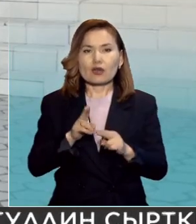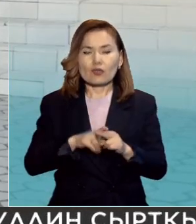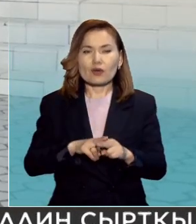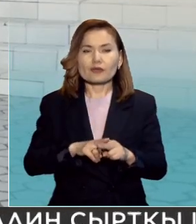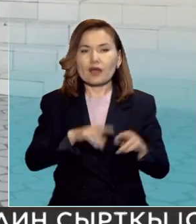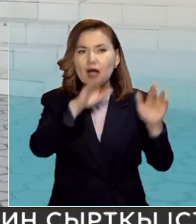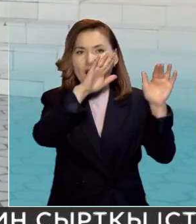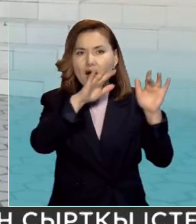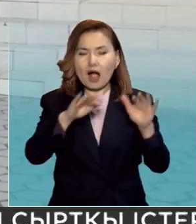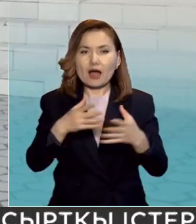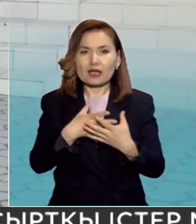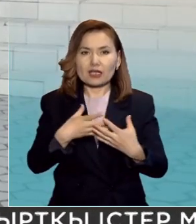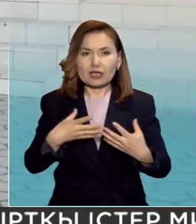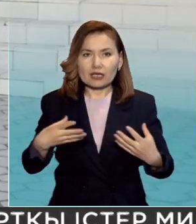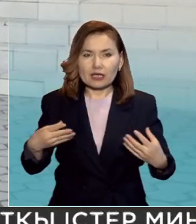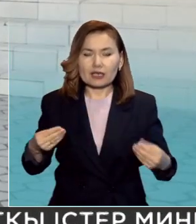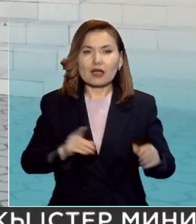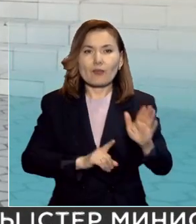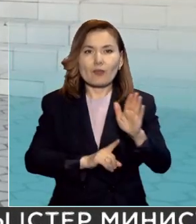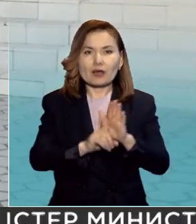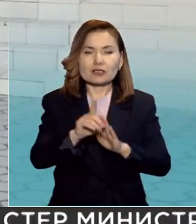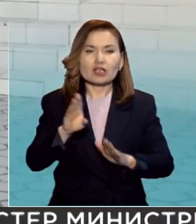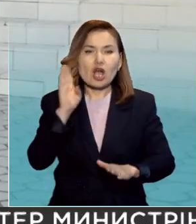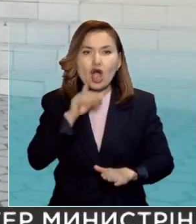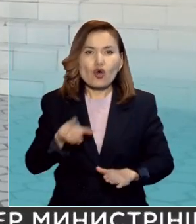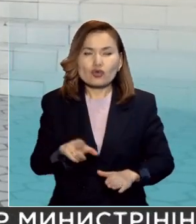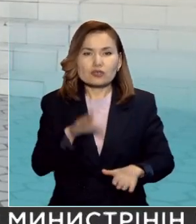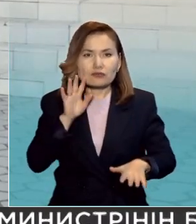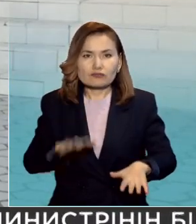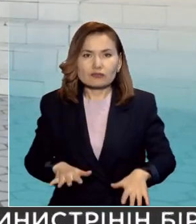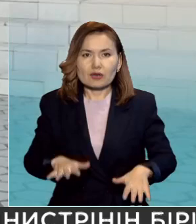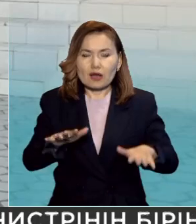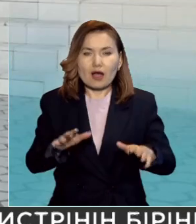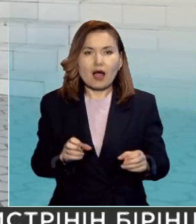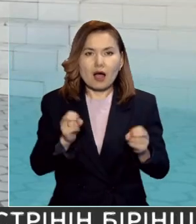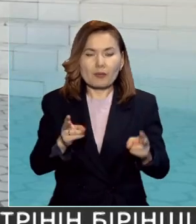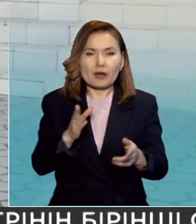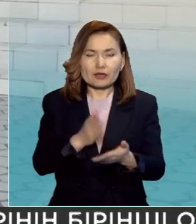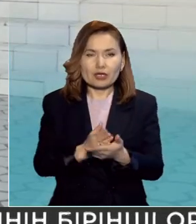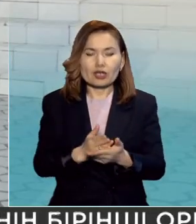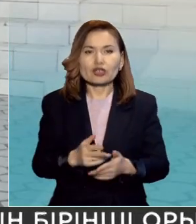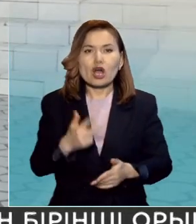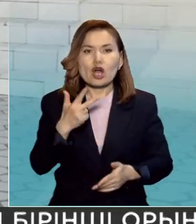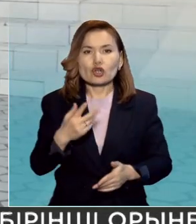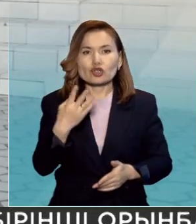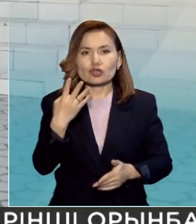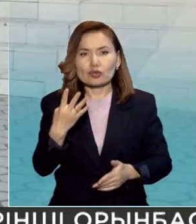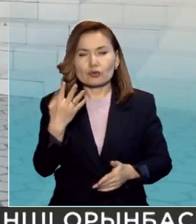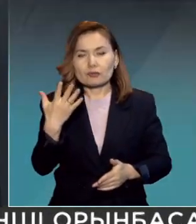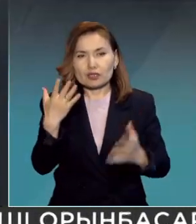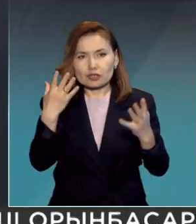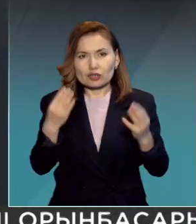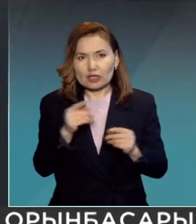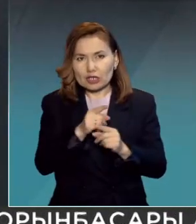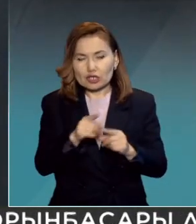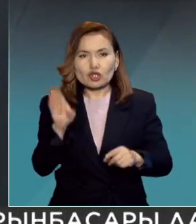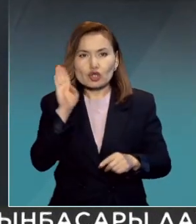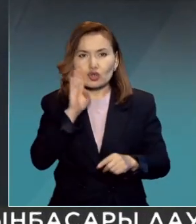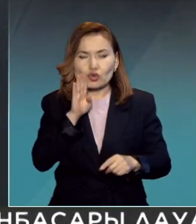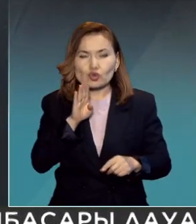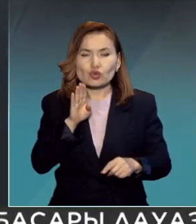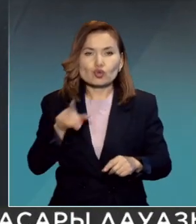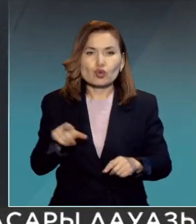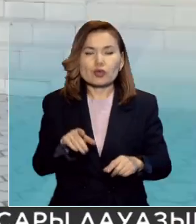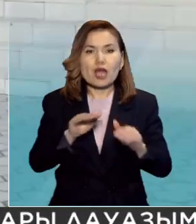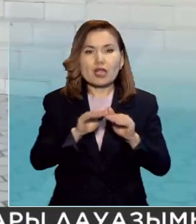қар еріді ғой. Енді қазір өзендердің қозғалысы басталды. Сол енді өзендердің 3-4-5 күннің ішінде сол өзендердің суы өтеді. Судың деңгейі көтеріліп